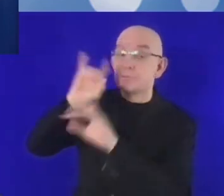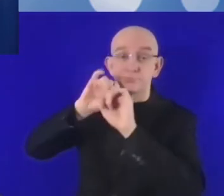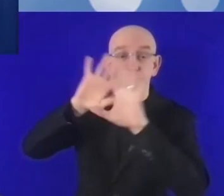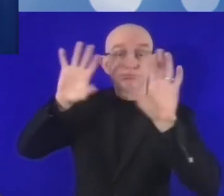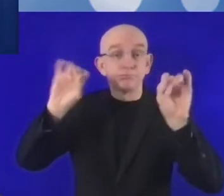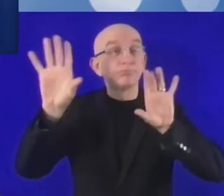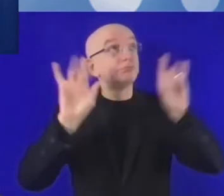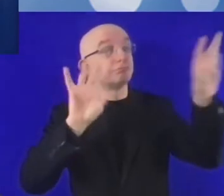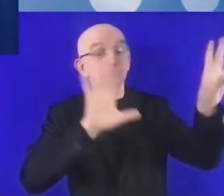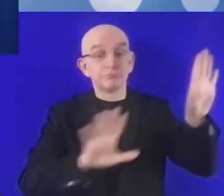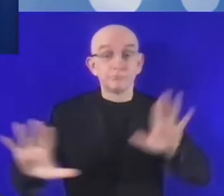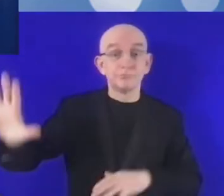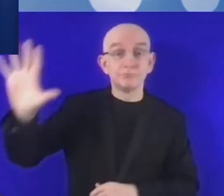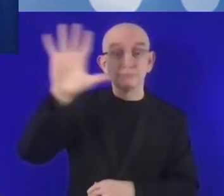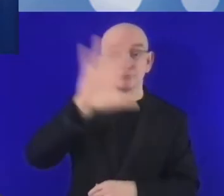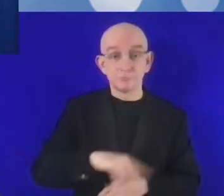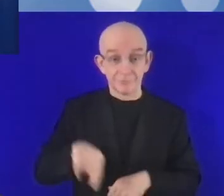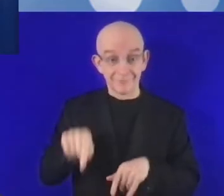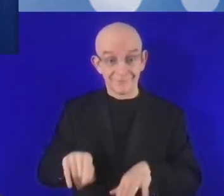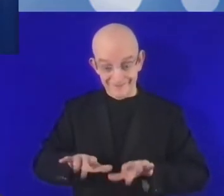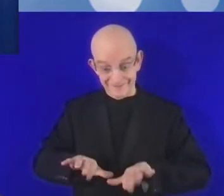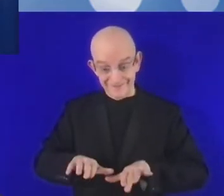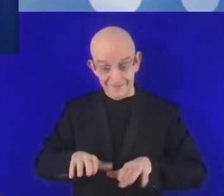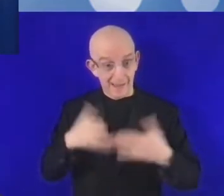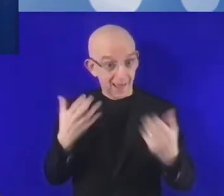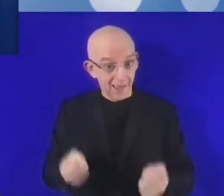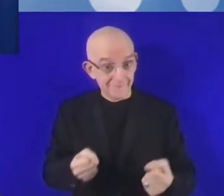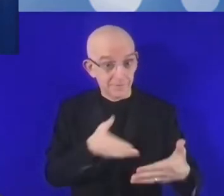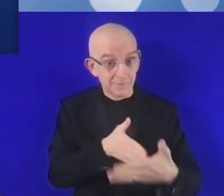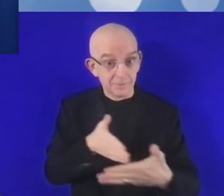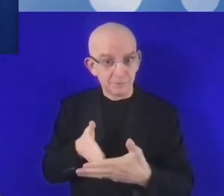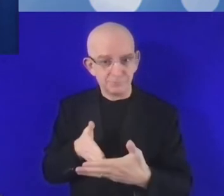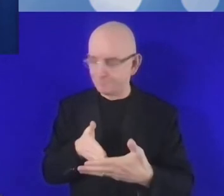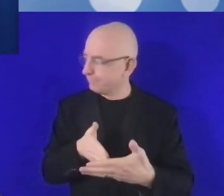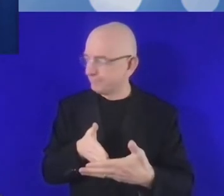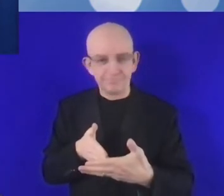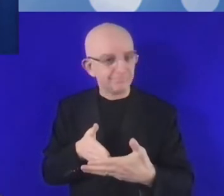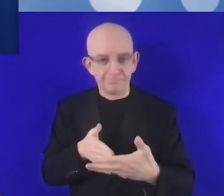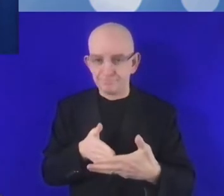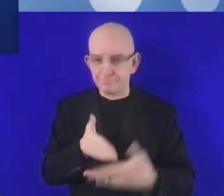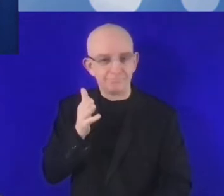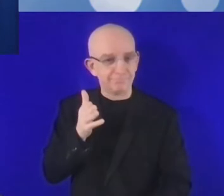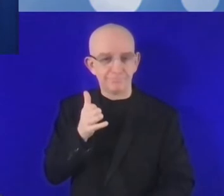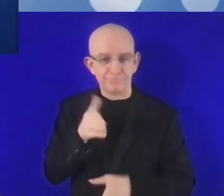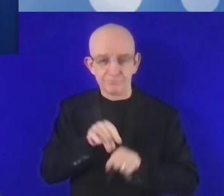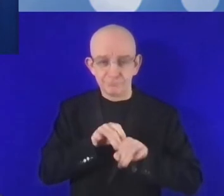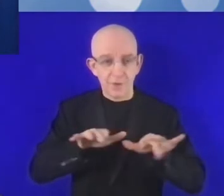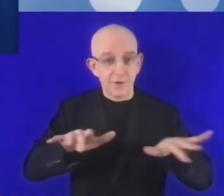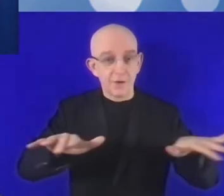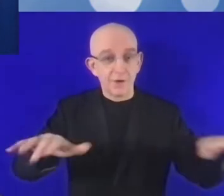cosmos. Internet, justement, est-il dénué de limites, de frontières ?